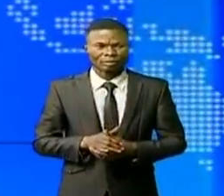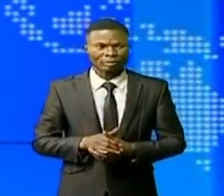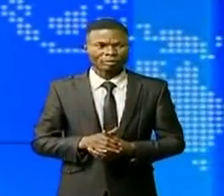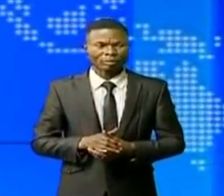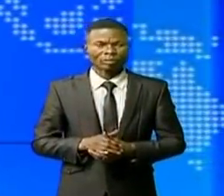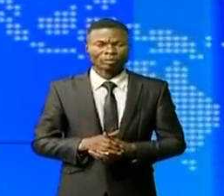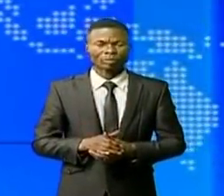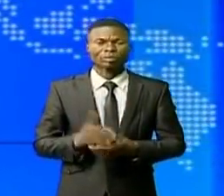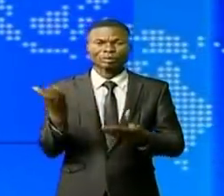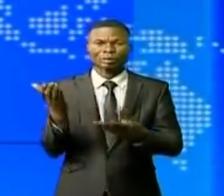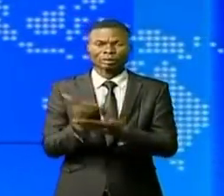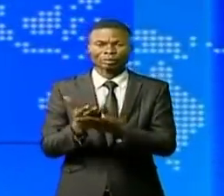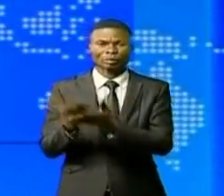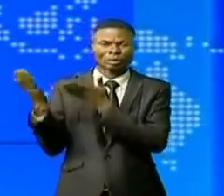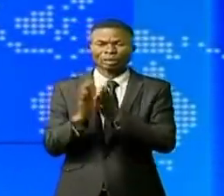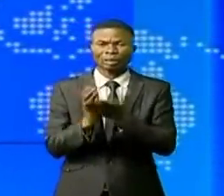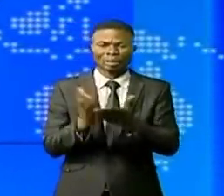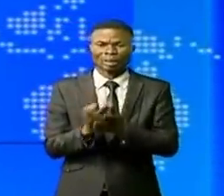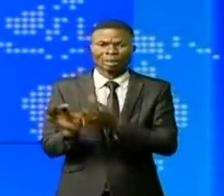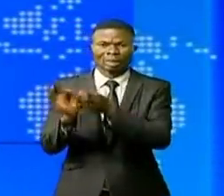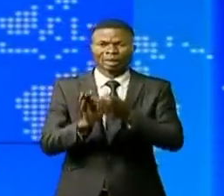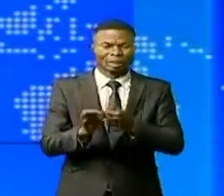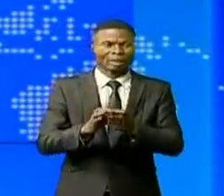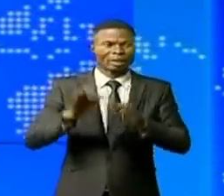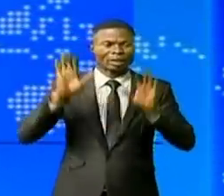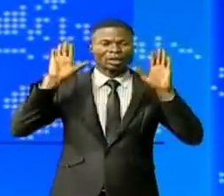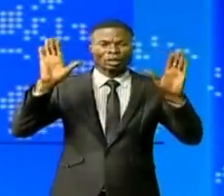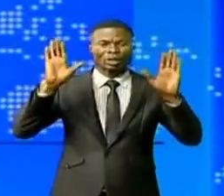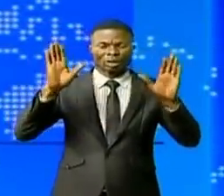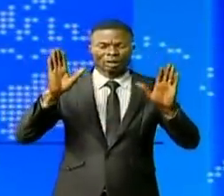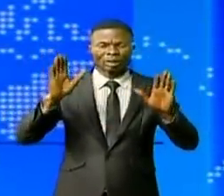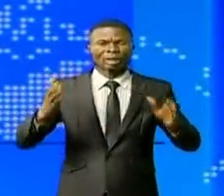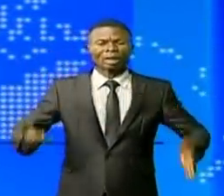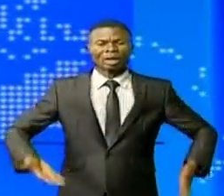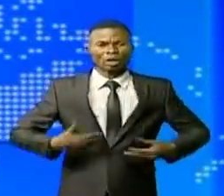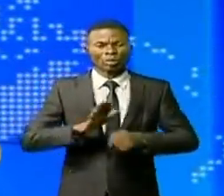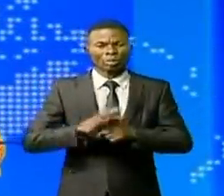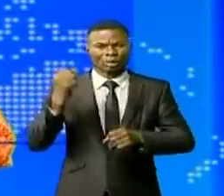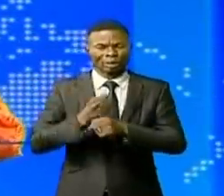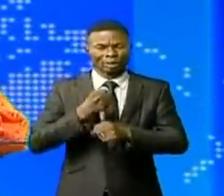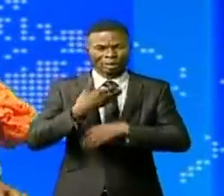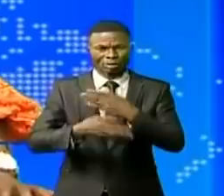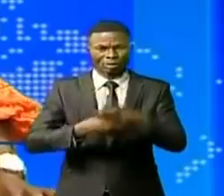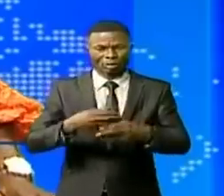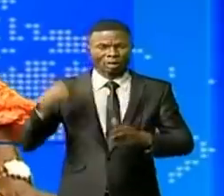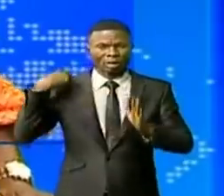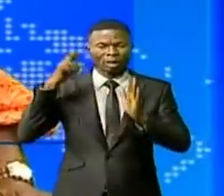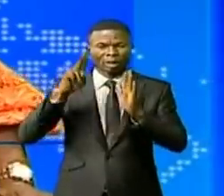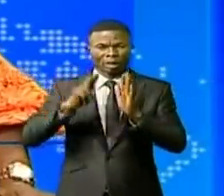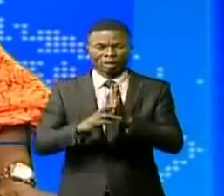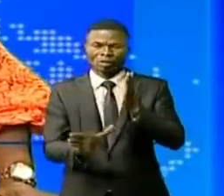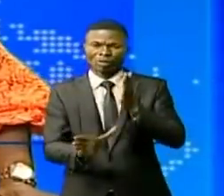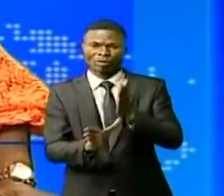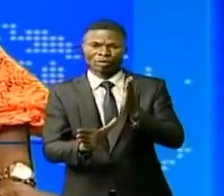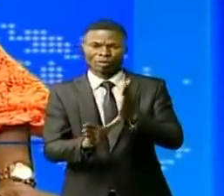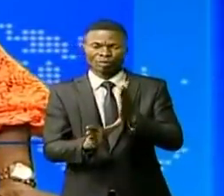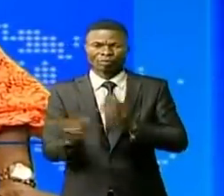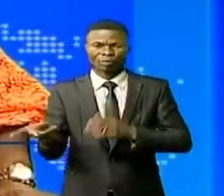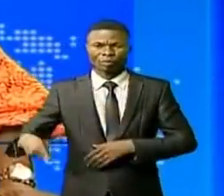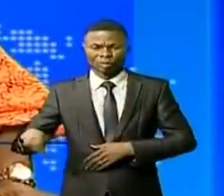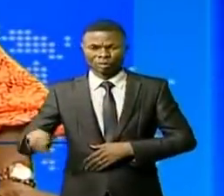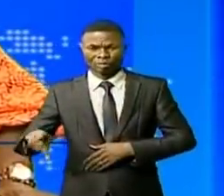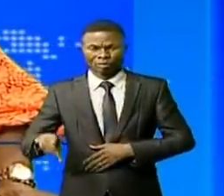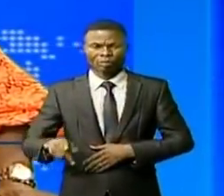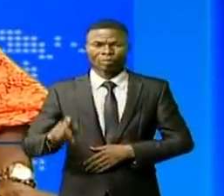Les fédéraux de parti de l'Union sacrée saluent les travaux, le travail abattu par le gouverneur intérimaire de la province